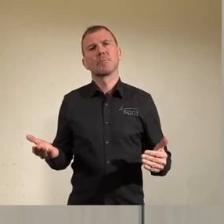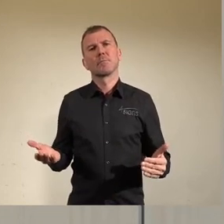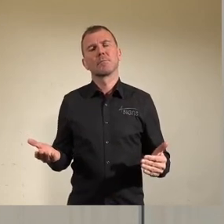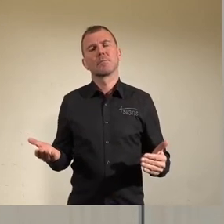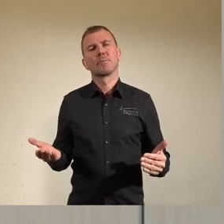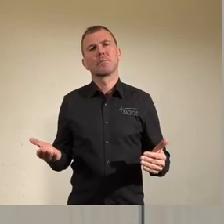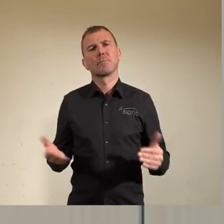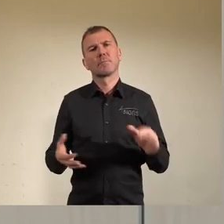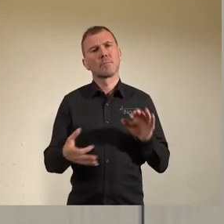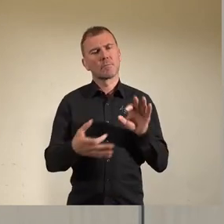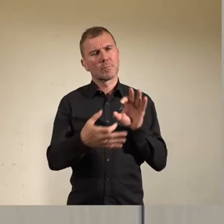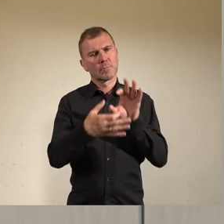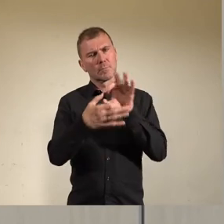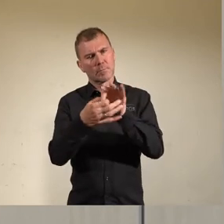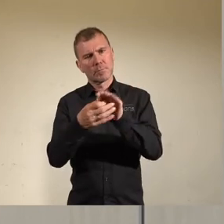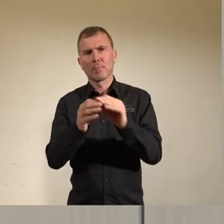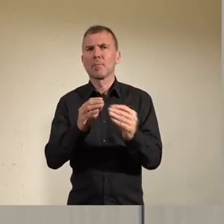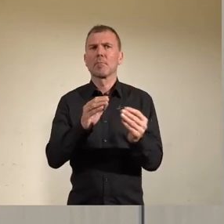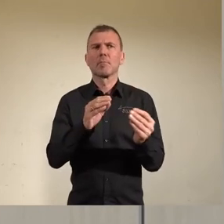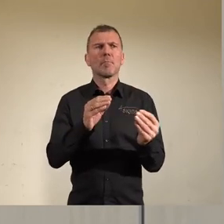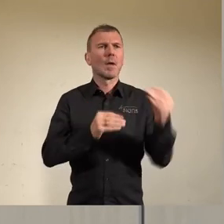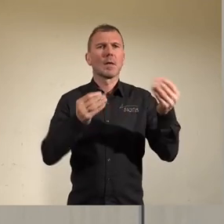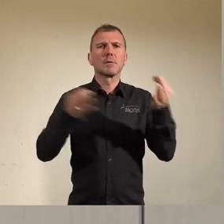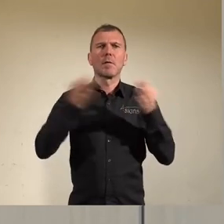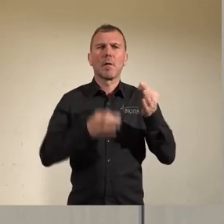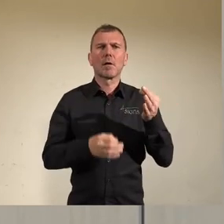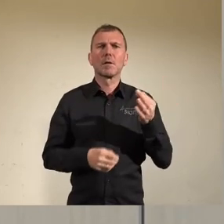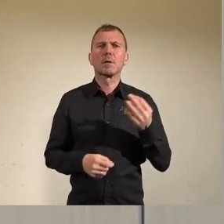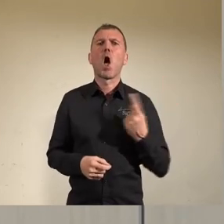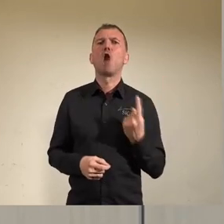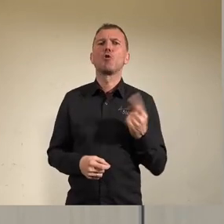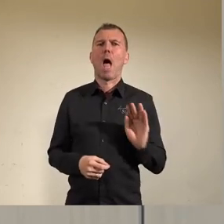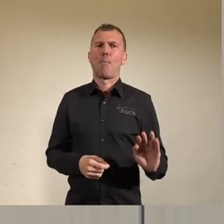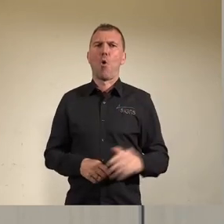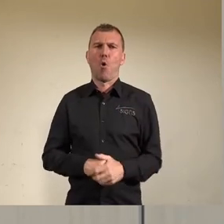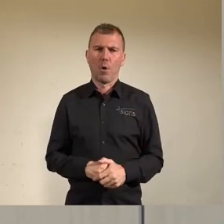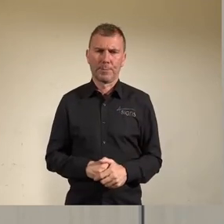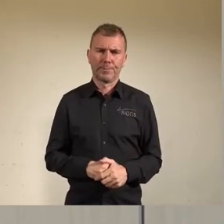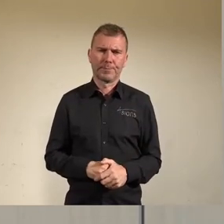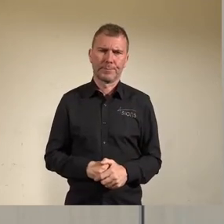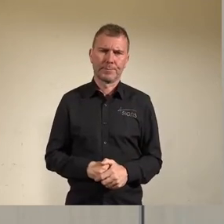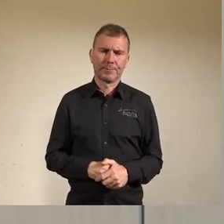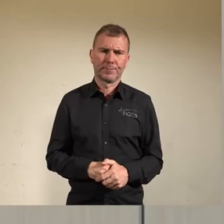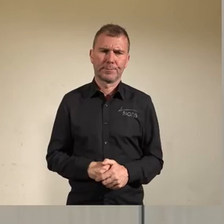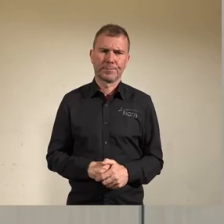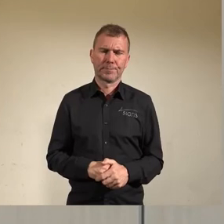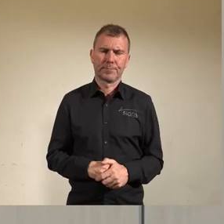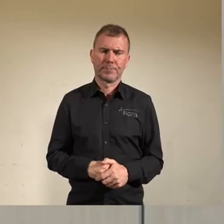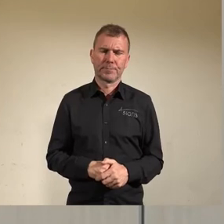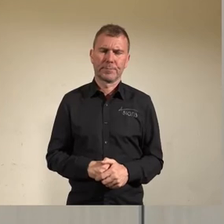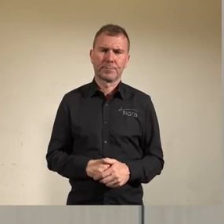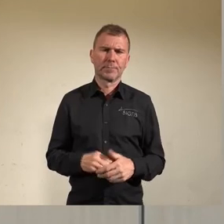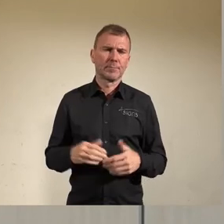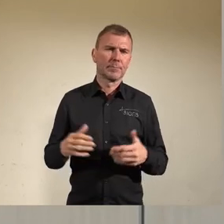Das leitet über zu den ergänzenden Fragen, die zum Thema Dynamo gestellt worden sind.